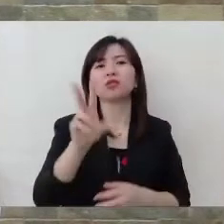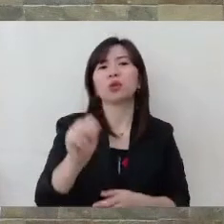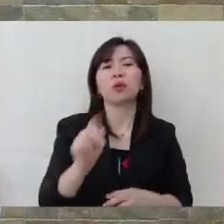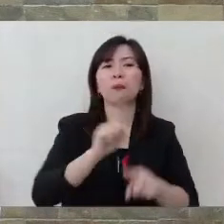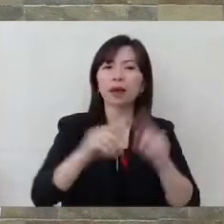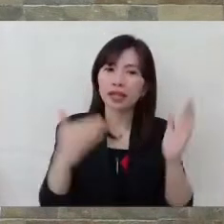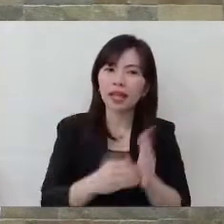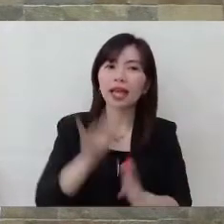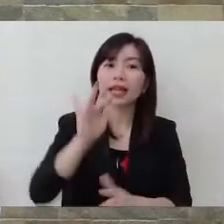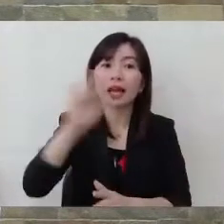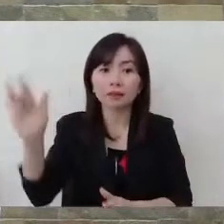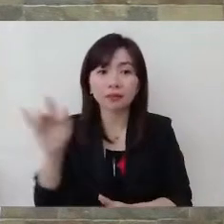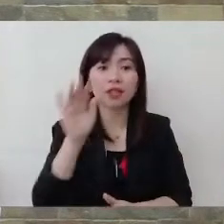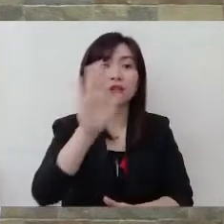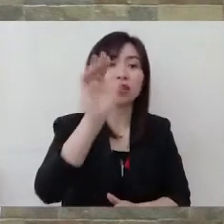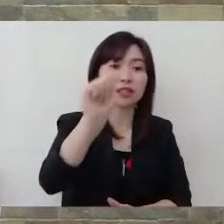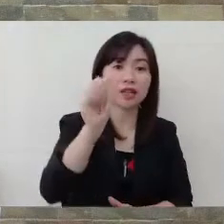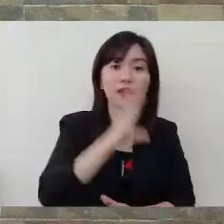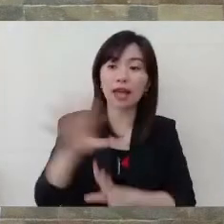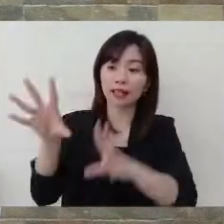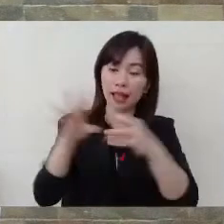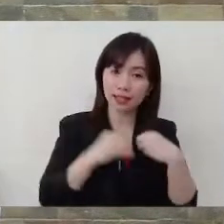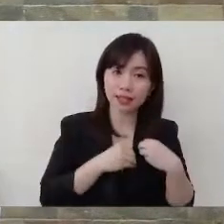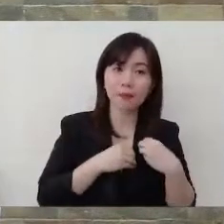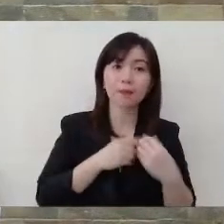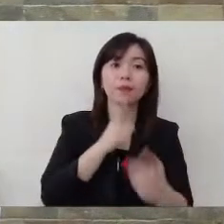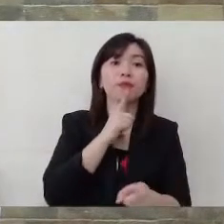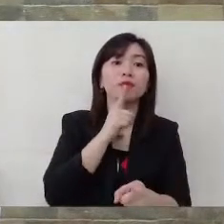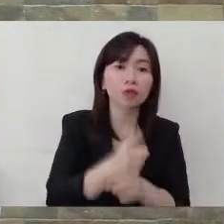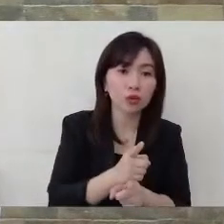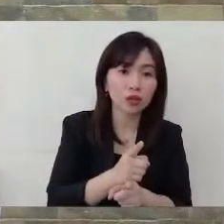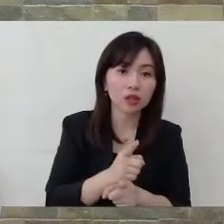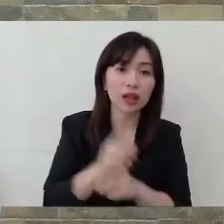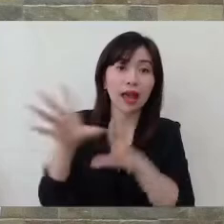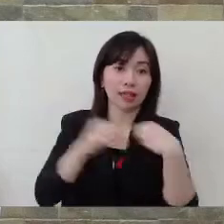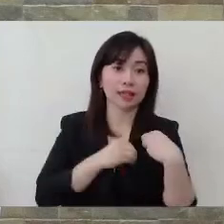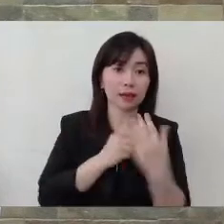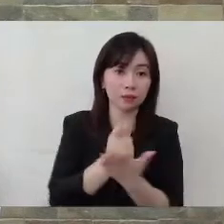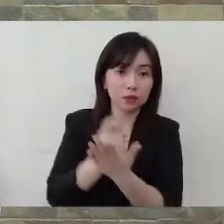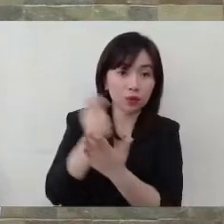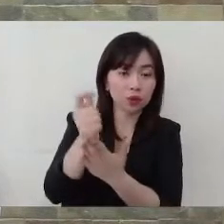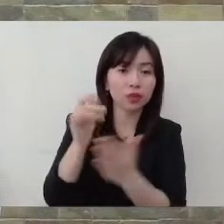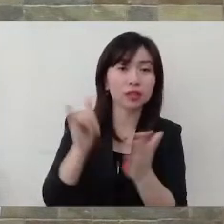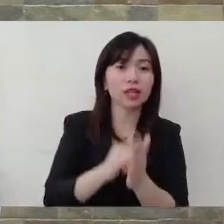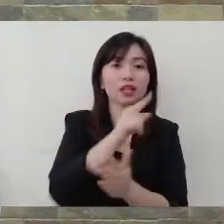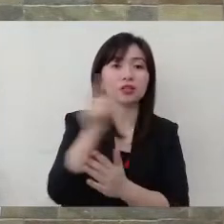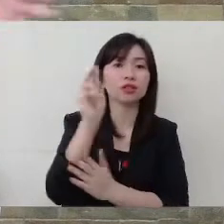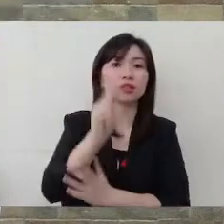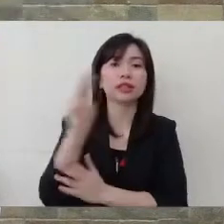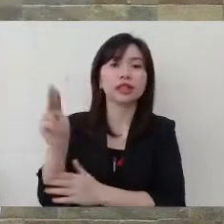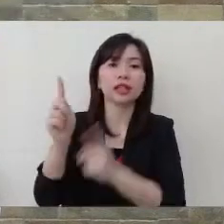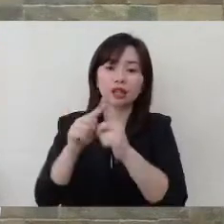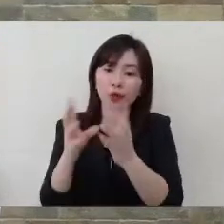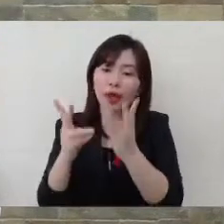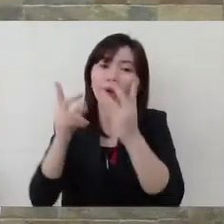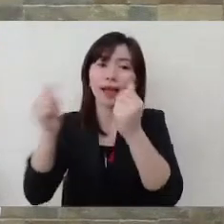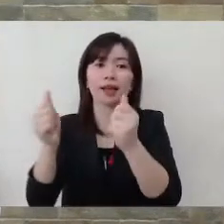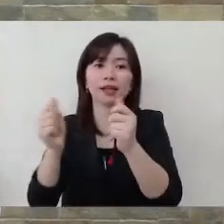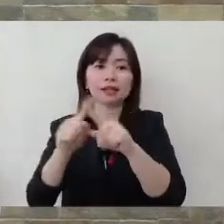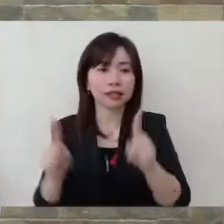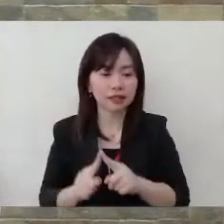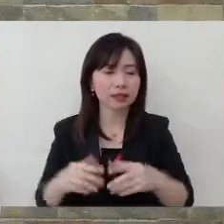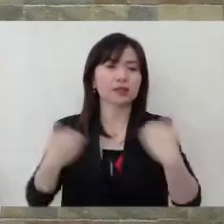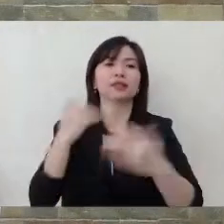and accept the truth na kailangan mong magamot bilang isang kabataan. Masyadong marami na.